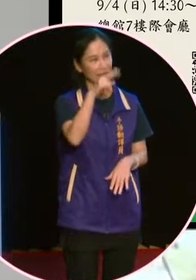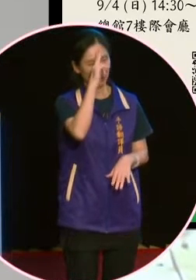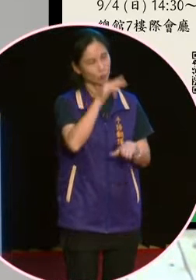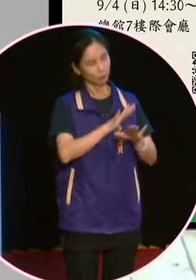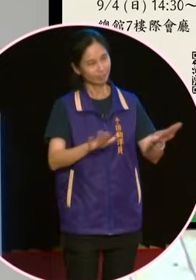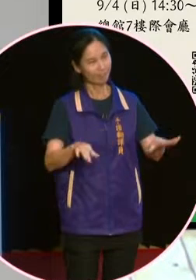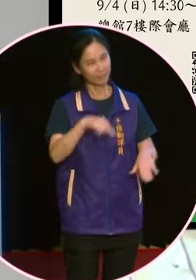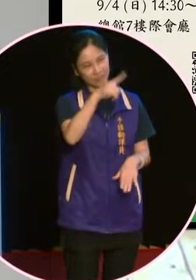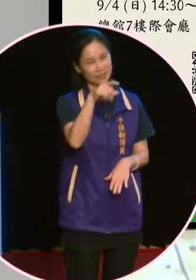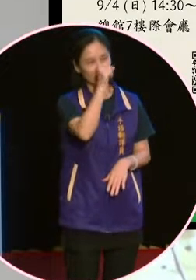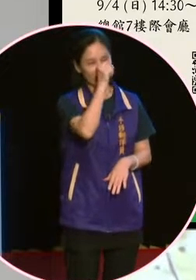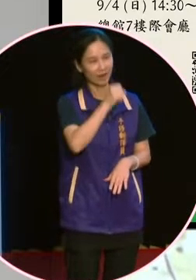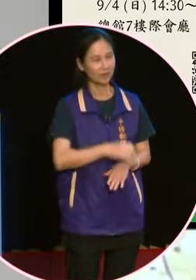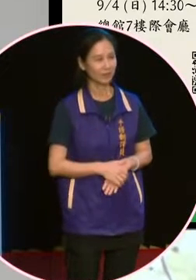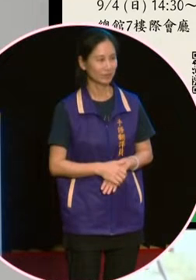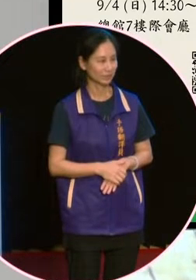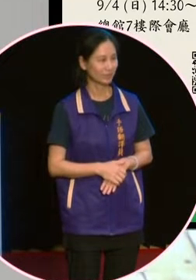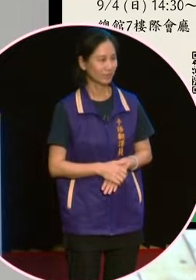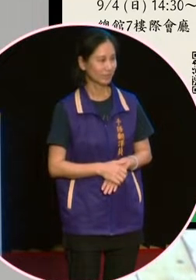好。